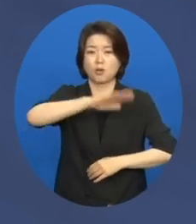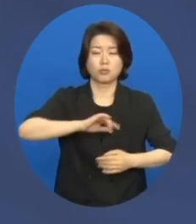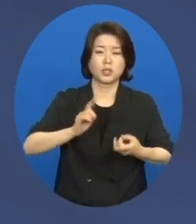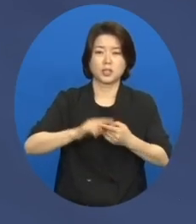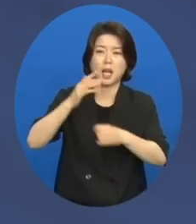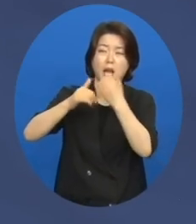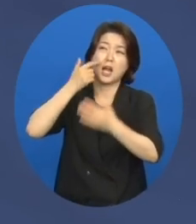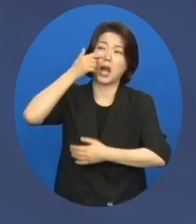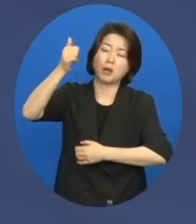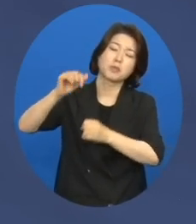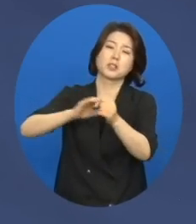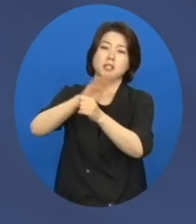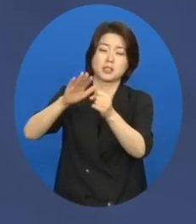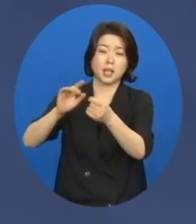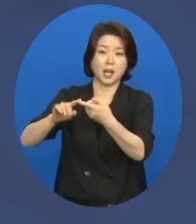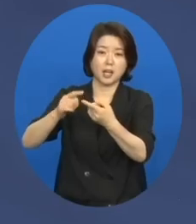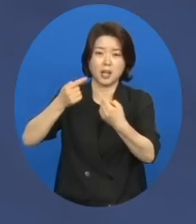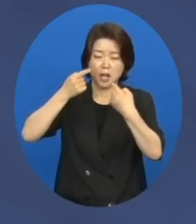하나님 아버지의 사랑을